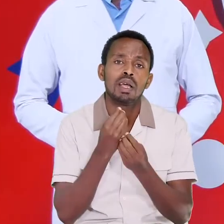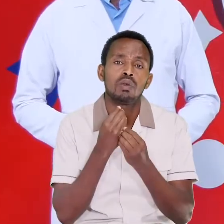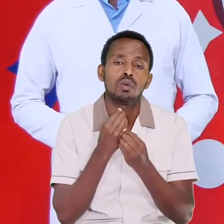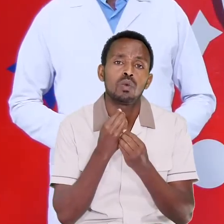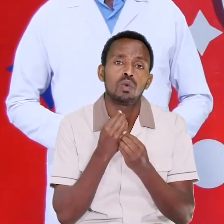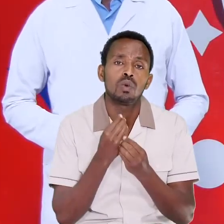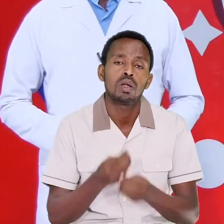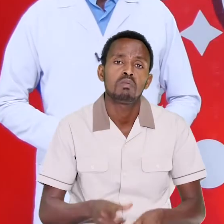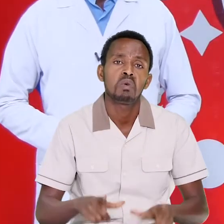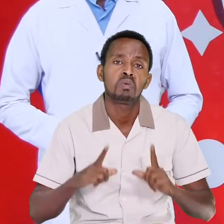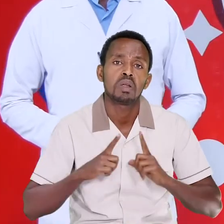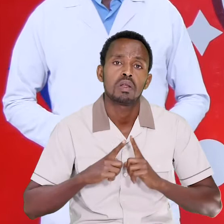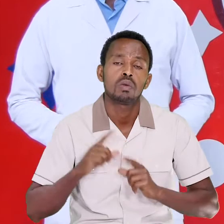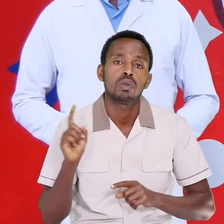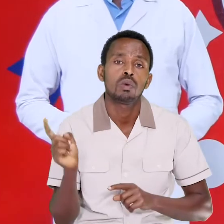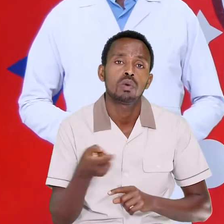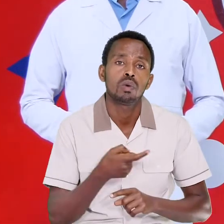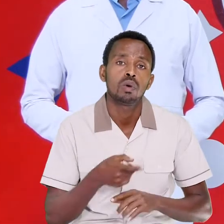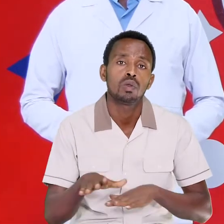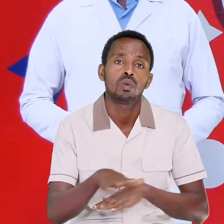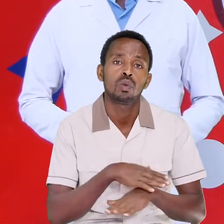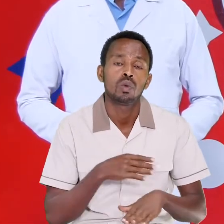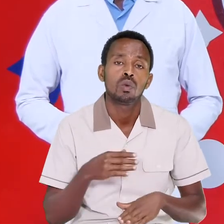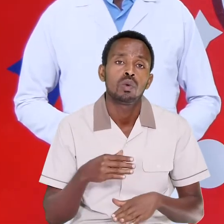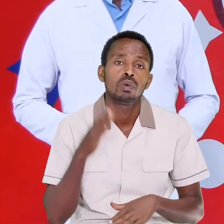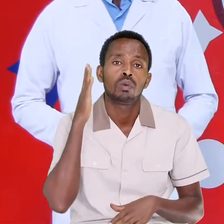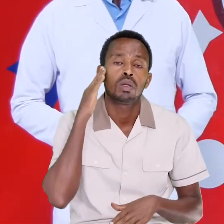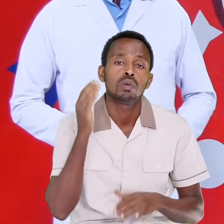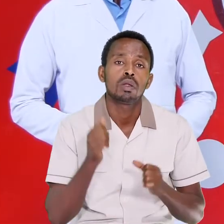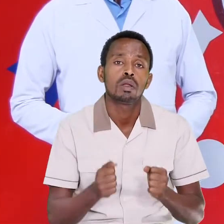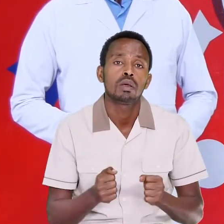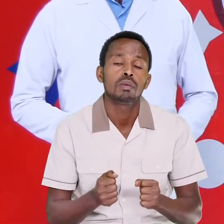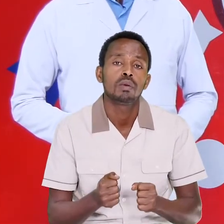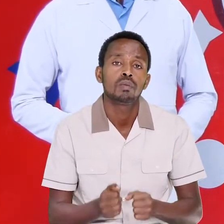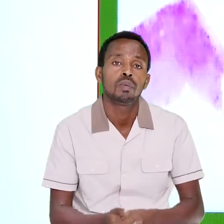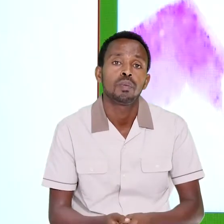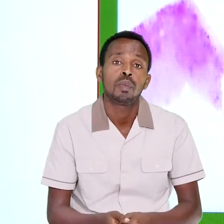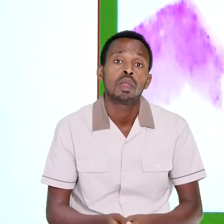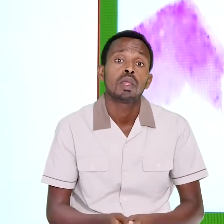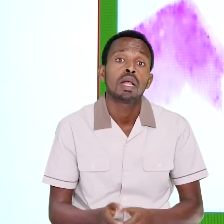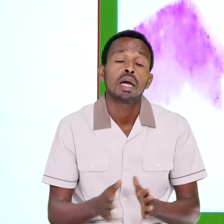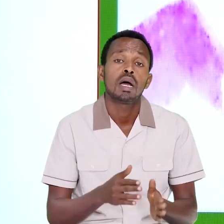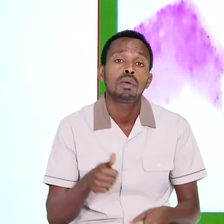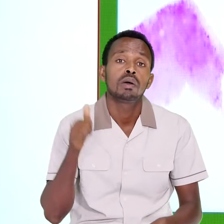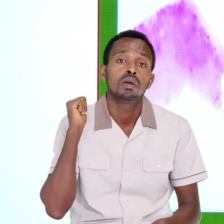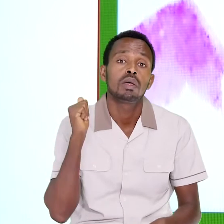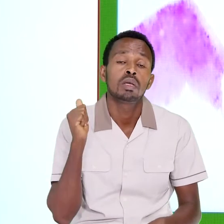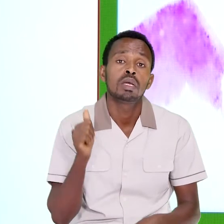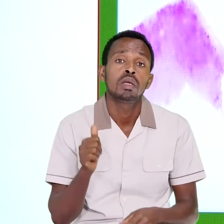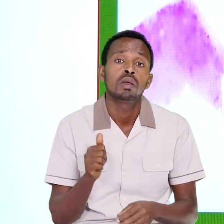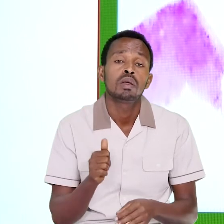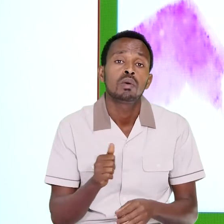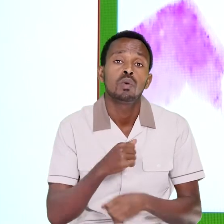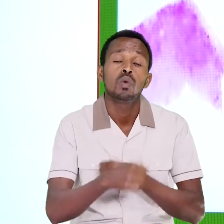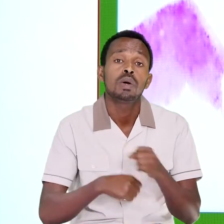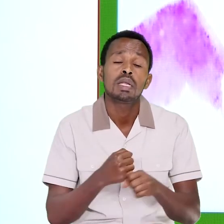nyaachuudhaan of jiraachisu ta'uusaas asumarraa hubachuun ni danda'ama. Karaa biraatiin umurii inni